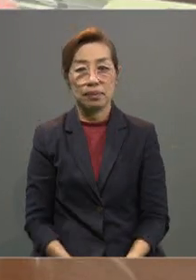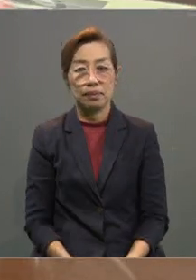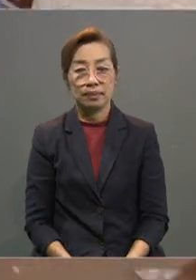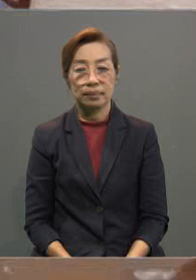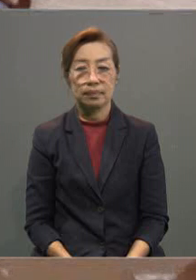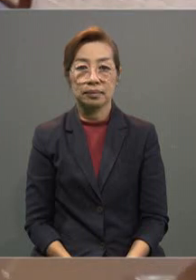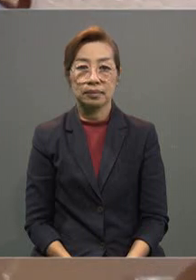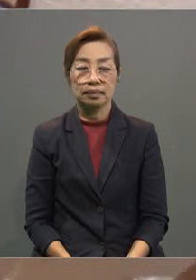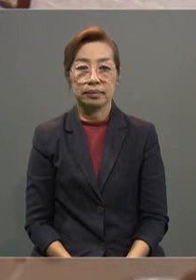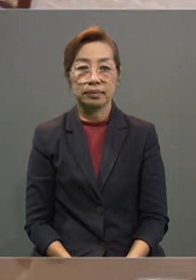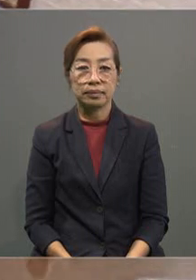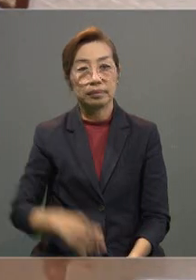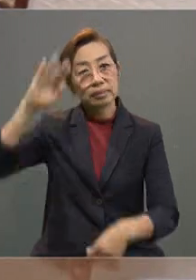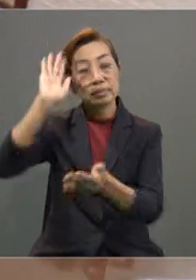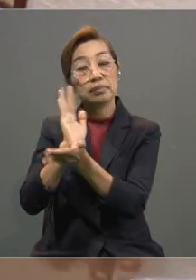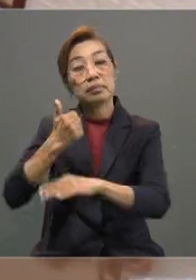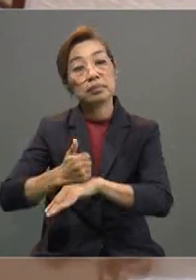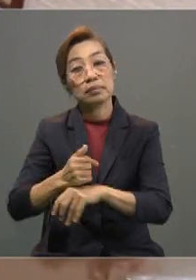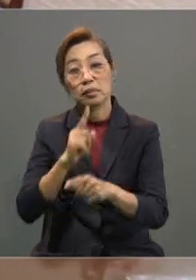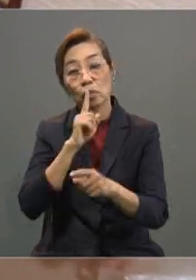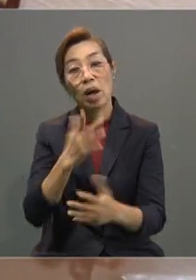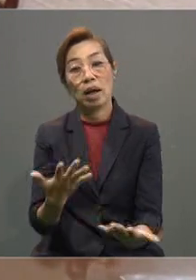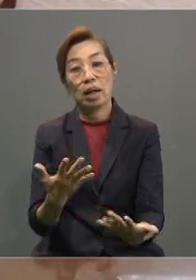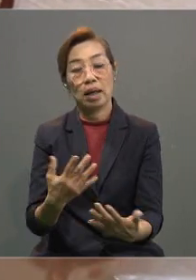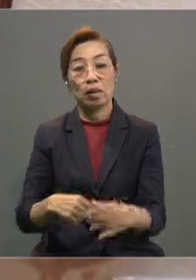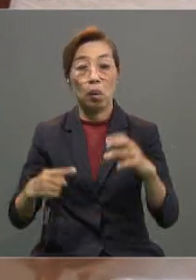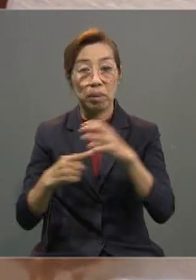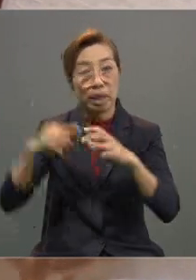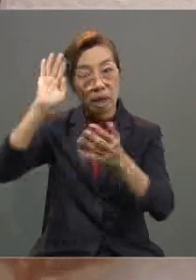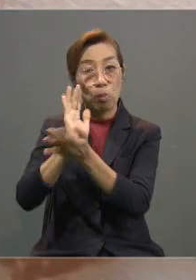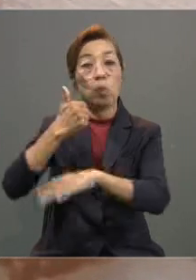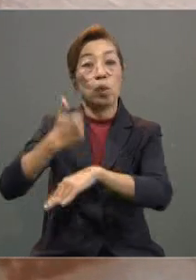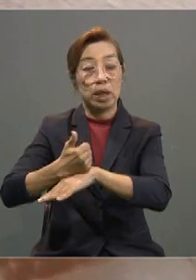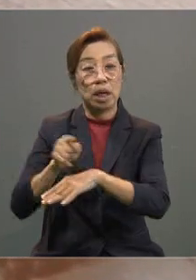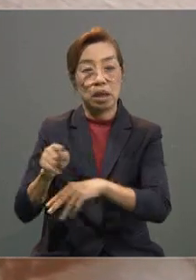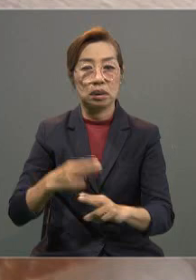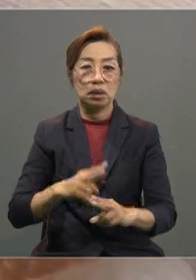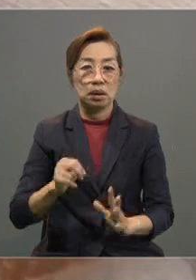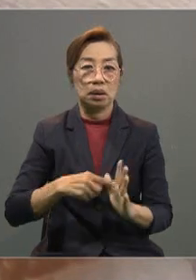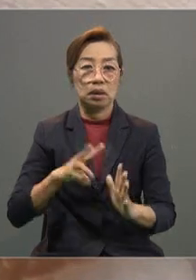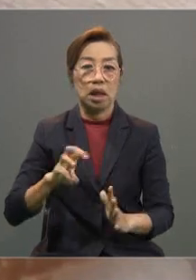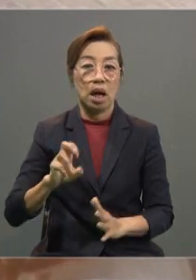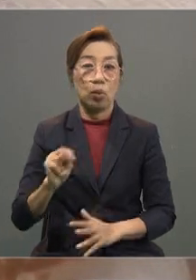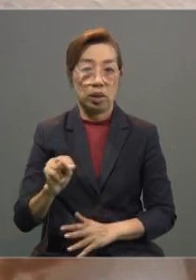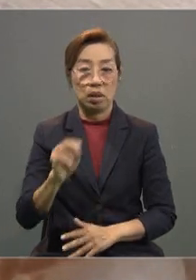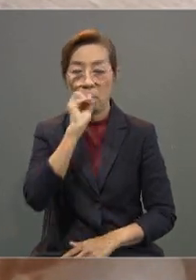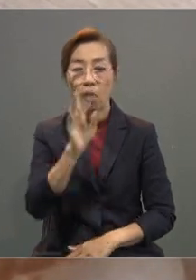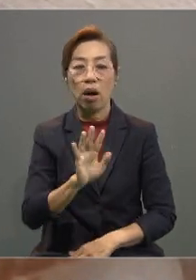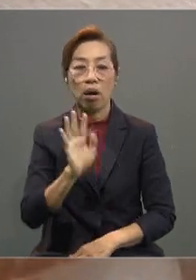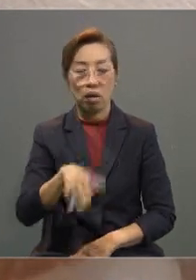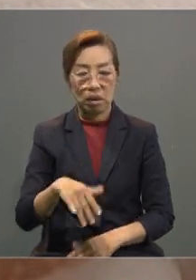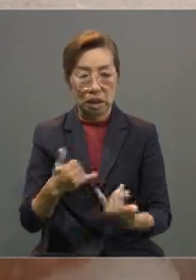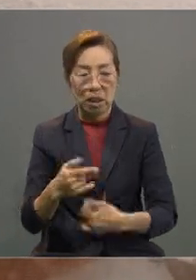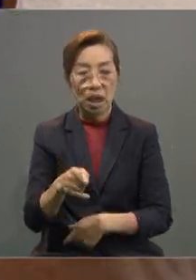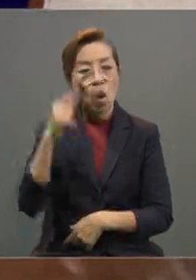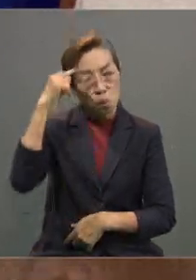อ่ะแล้วผู้กำกับว่ายังไงร่วมกับสพเมืองพัทยาพันตำรวจเอกนาวินธีรวิทย์บอกว่าเบื้องต้นเนี่ย